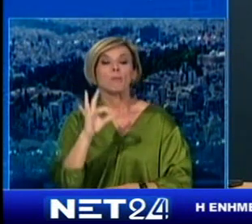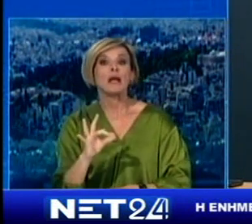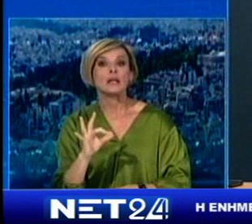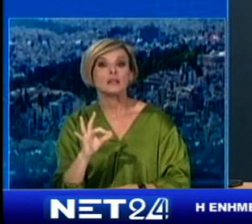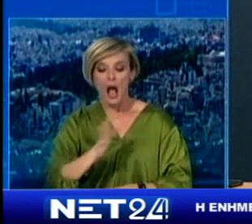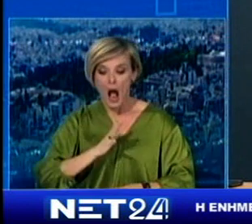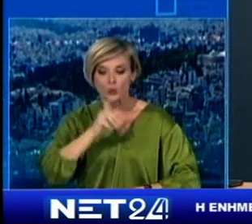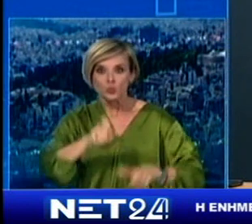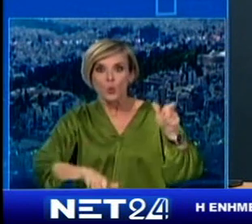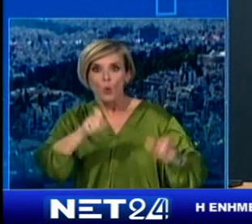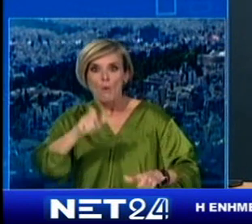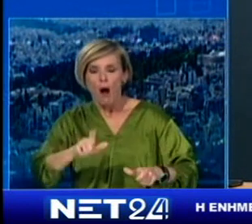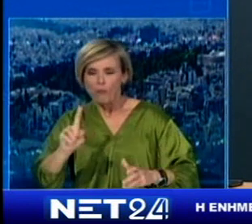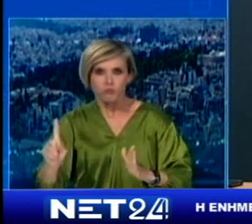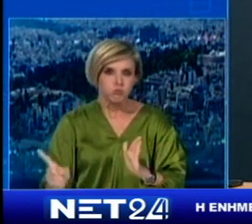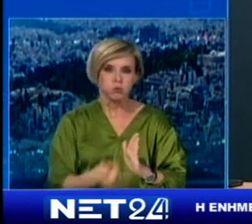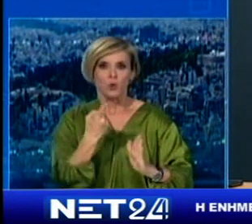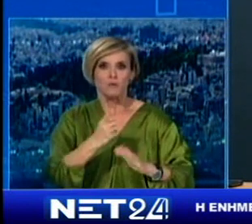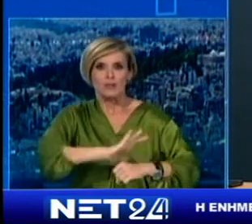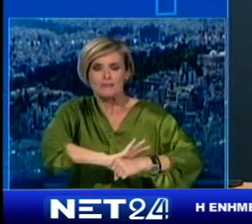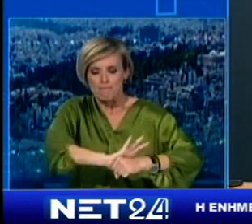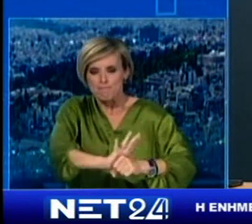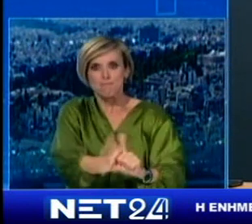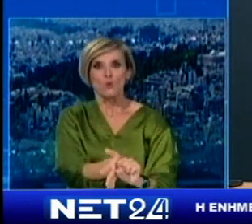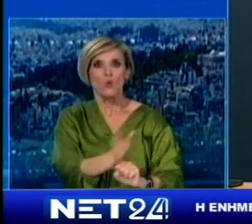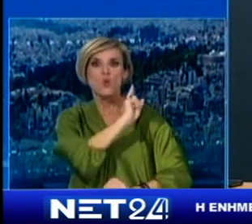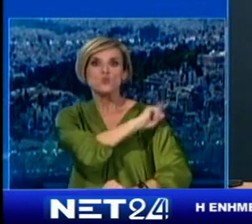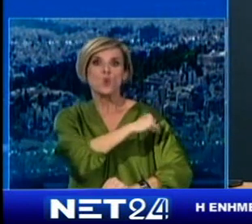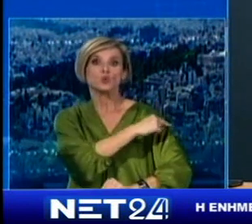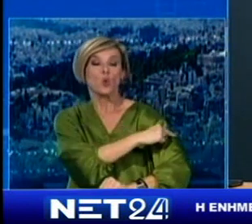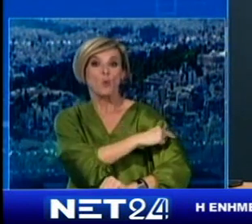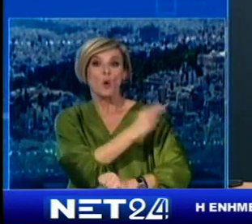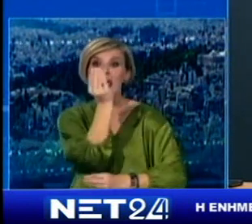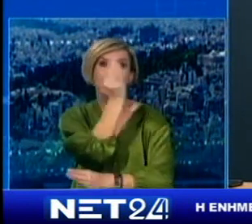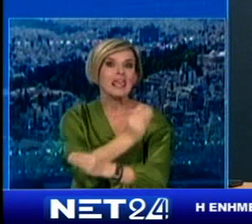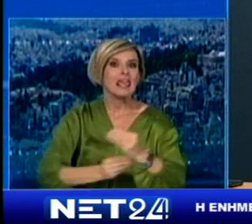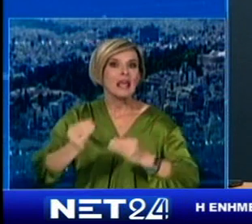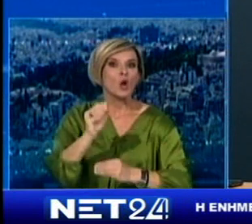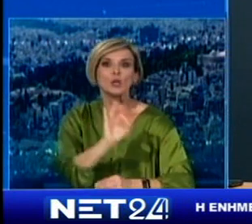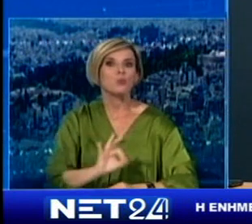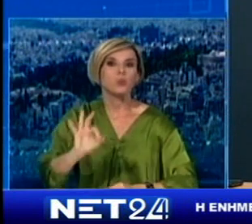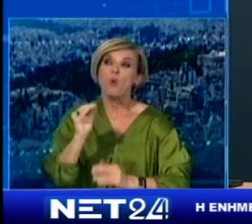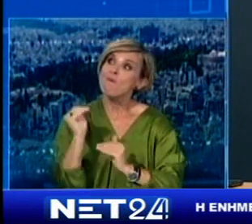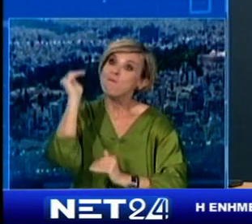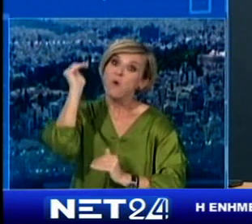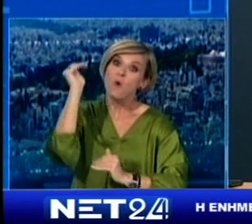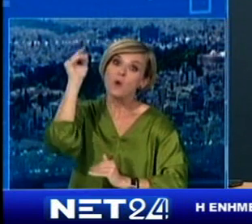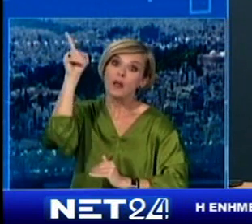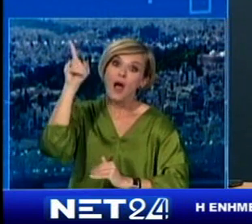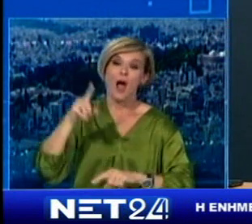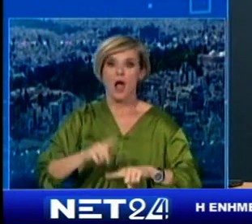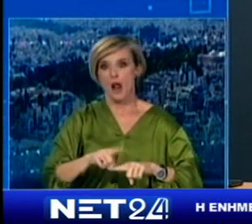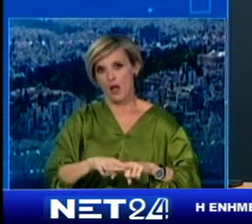σαφείς αυξητικές τάσεις για πρώτη φορά, με την πίεση να είναι μεγαλύτερη προς το βόρειο μέρος της χώρας. Συμπερασματικά, με δεδομένο